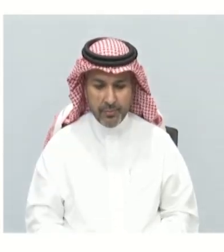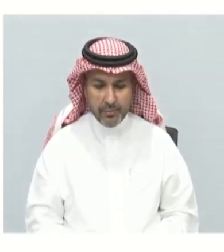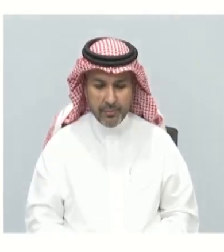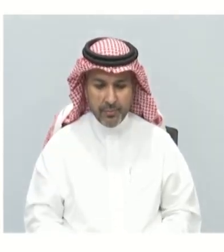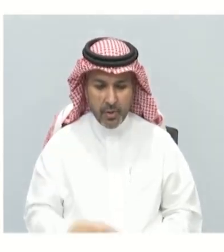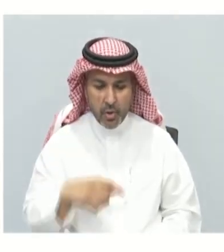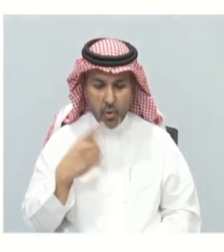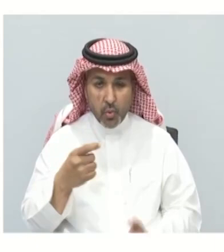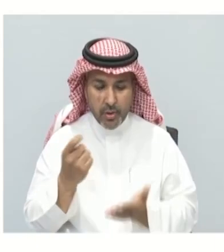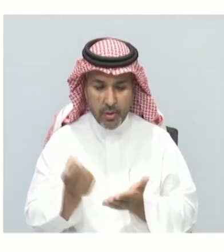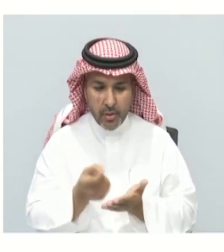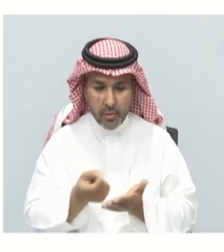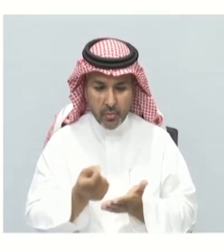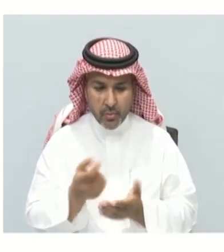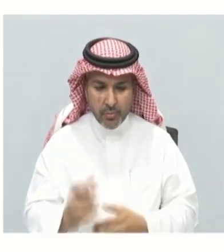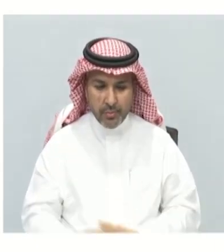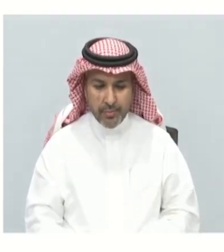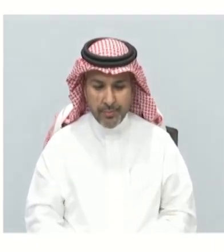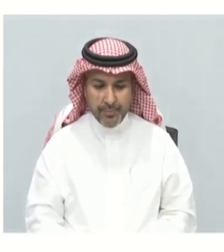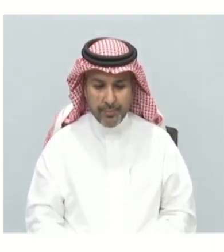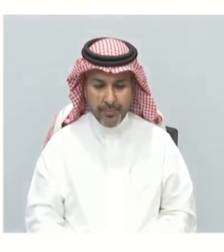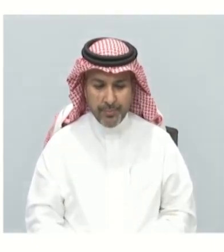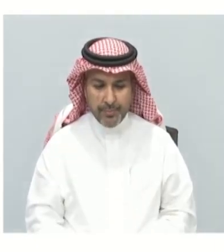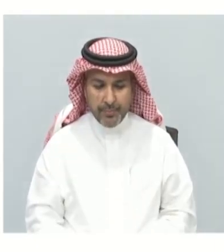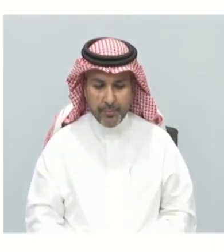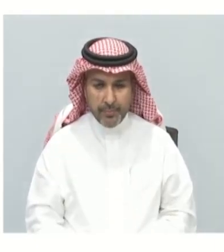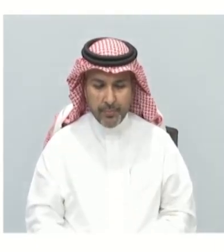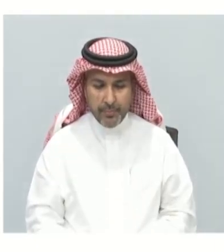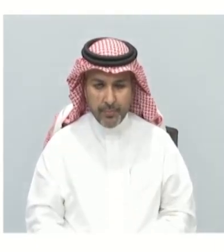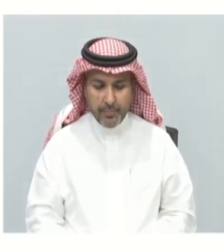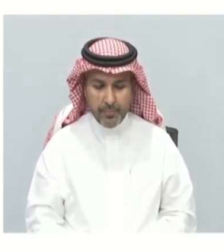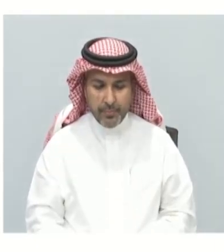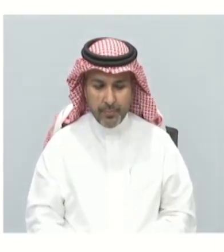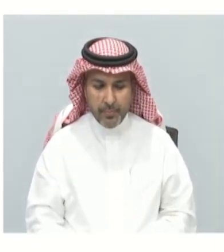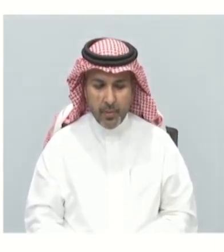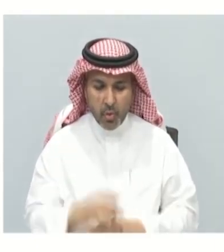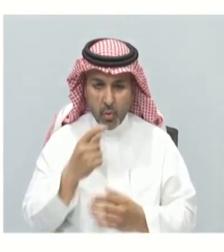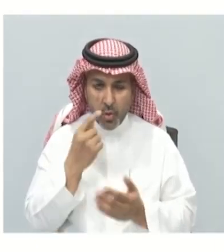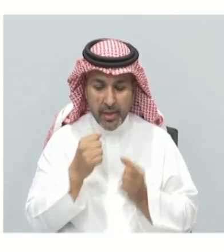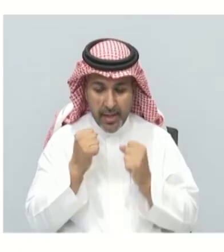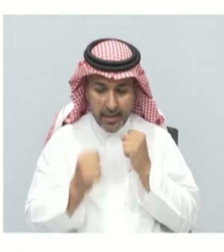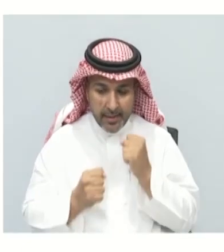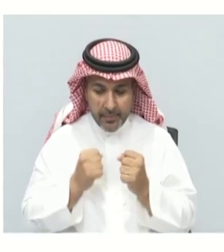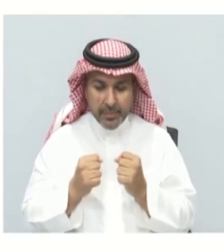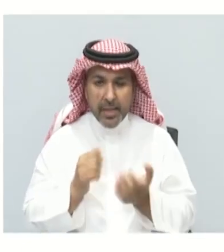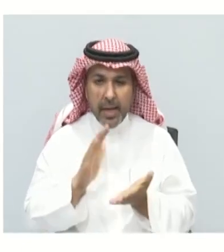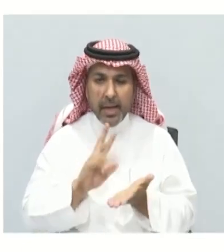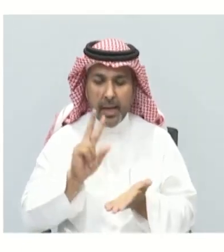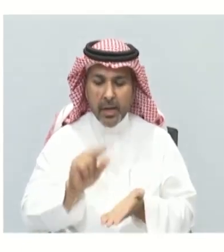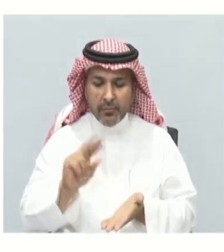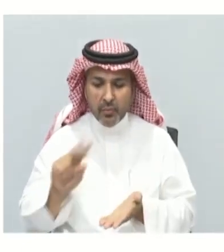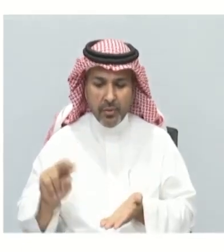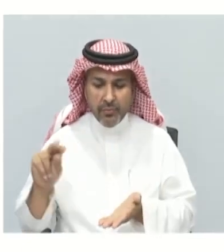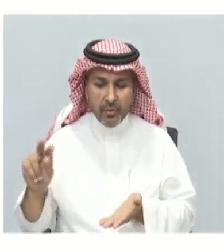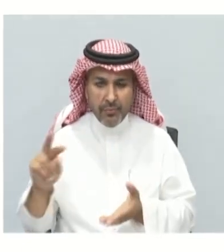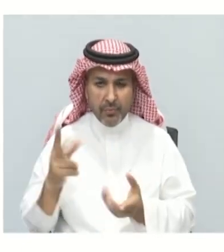مخطط حركه لعداء يعدو بسرعه ثابته بعد دراستك ل الجزئيه قبل قليل بما انه ذكرت